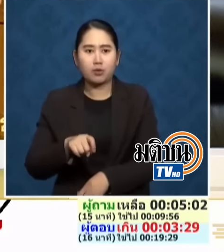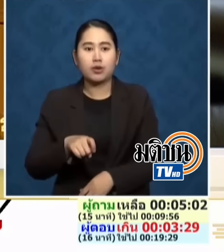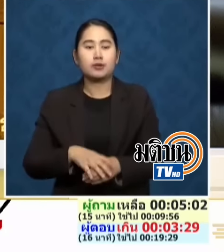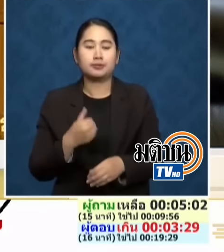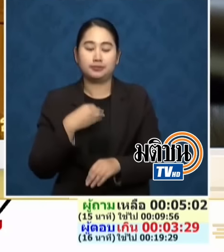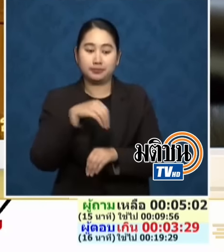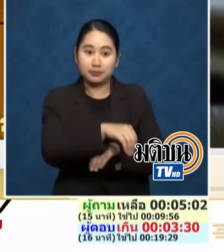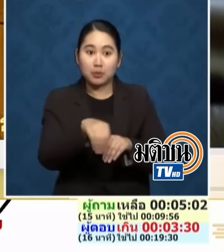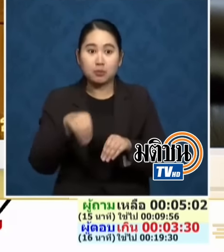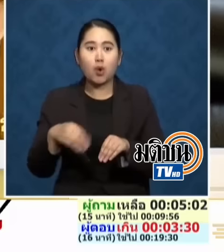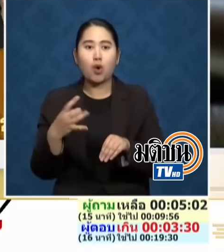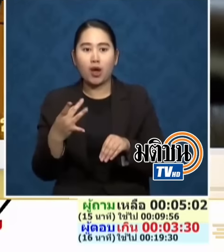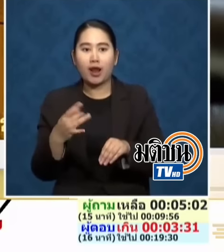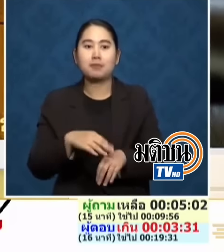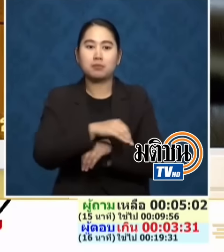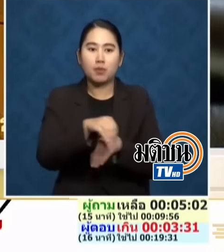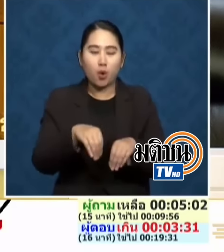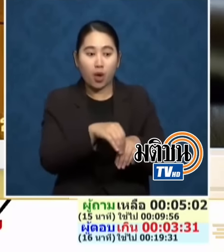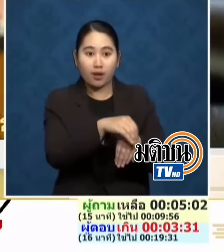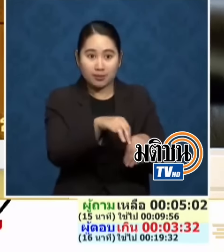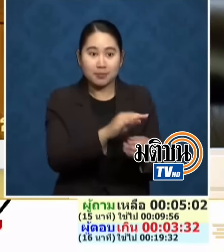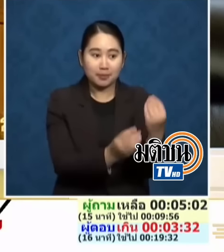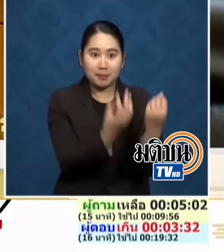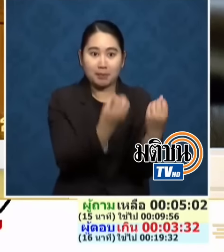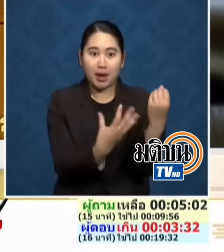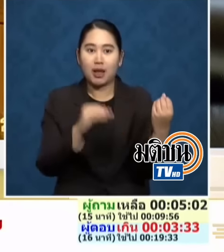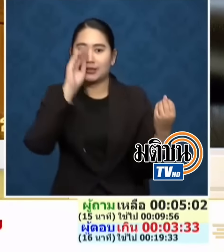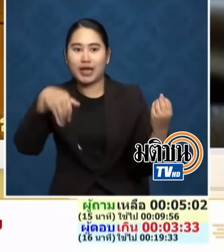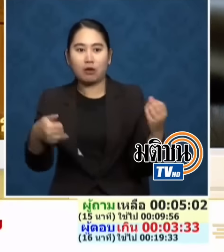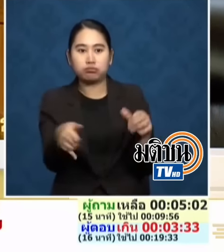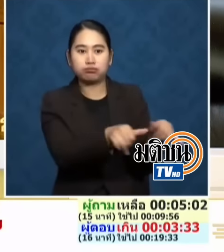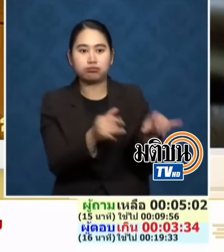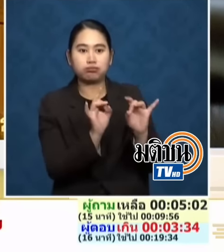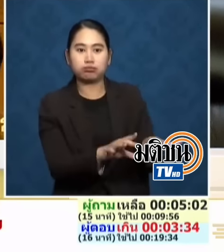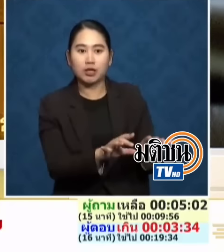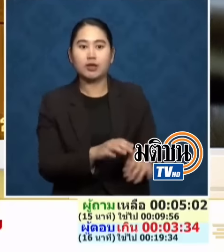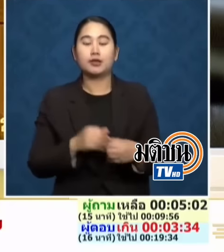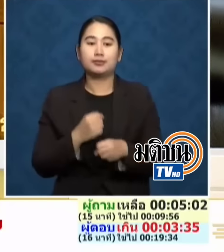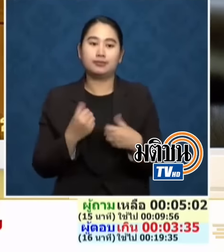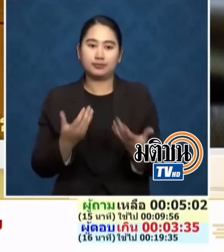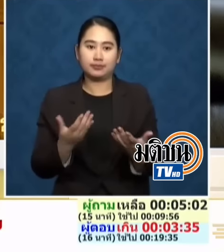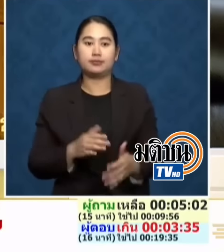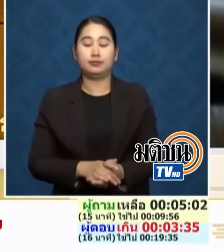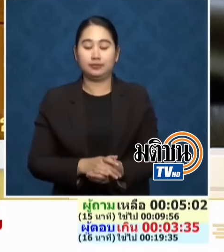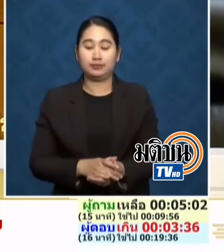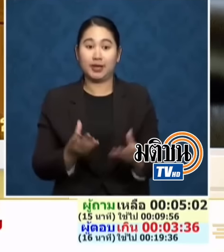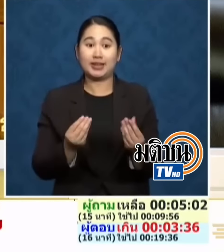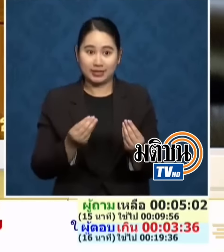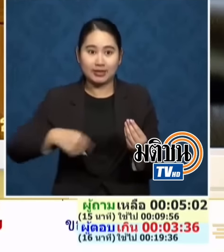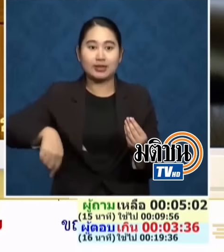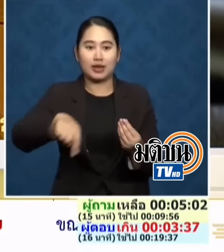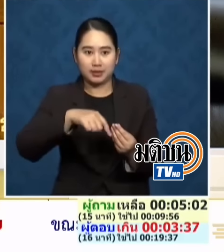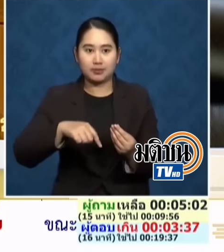คุปรูกอะไรมา อชาวบานไปค Geraldช้างกมาทำราย สัตป่ามาทำรายรัษณะเดยวกัพนท tähänด ชาวบาน